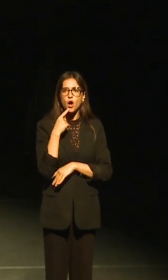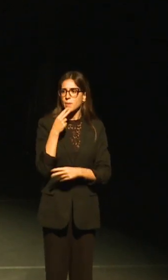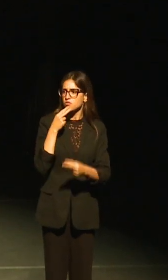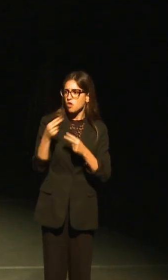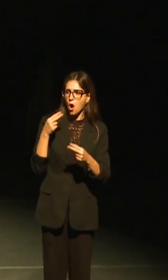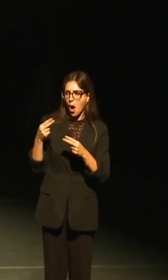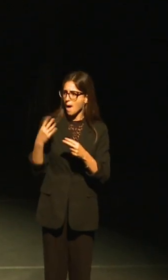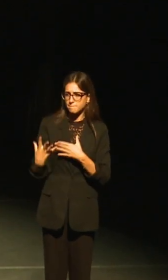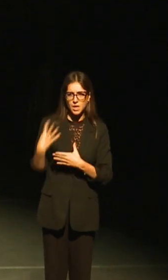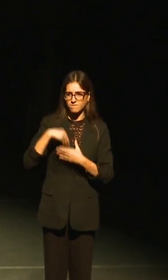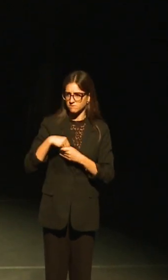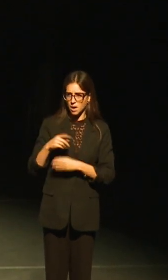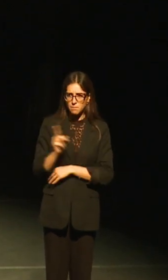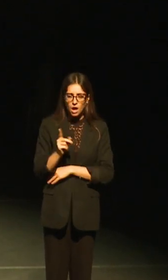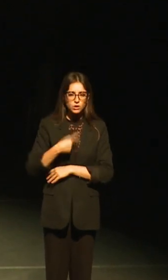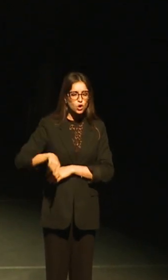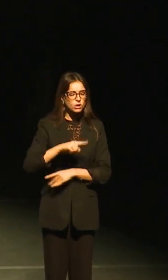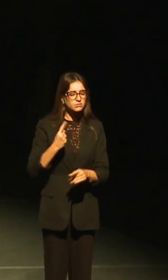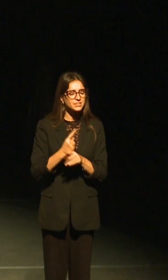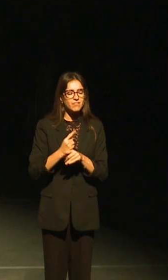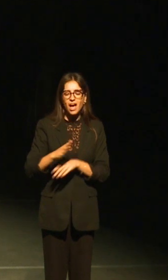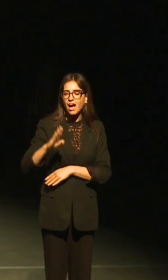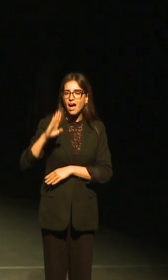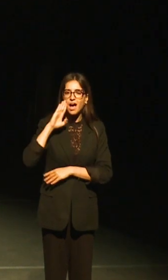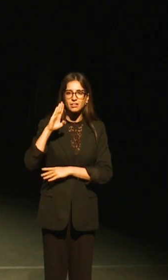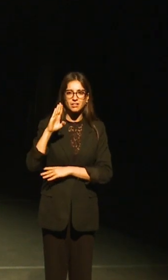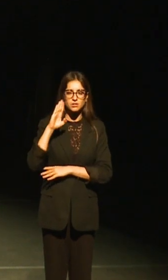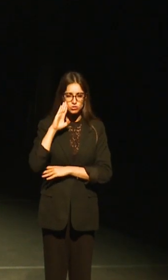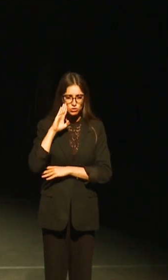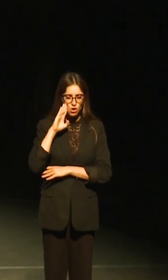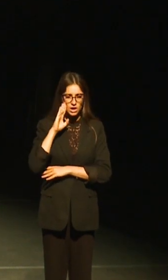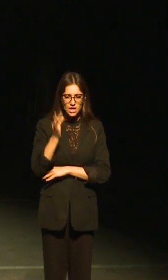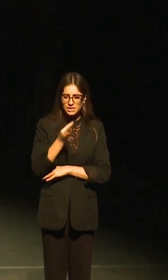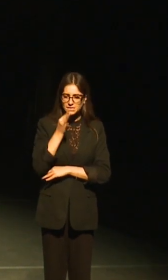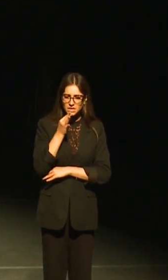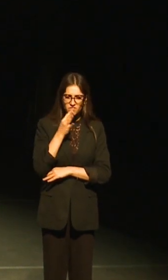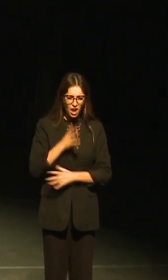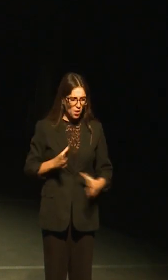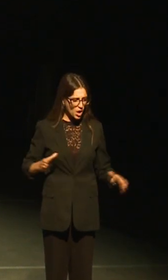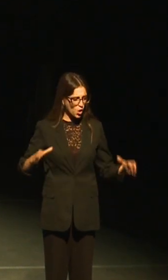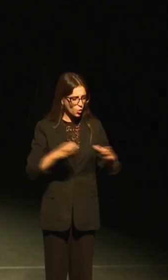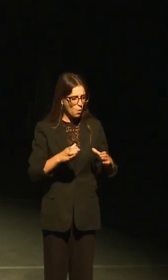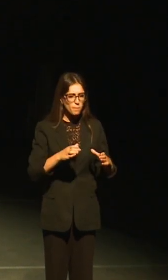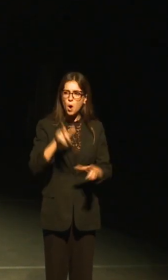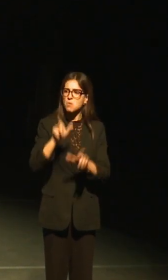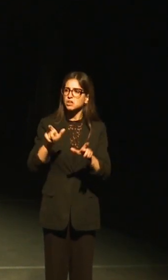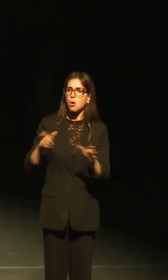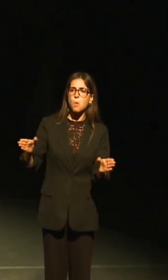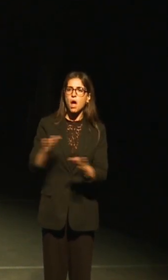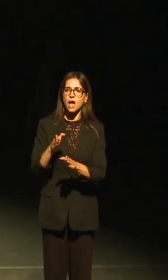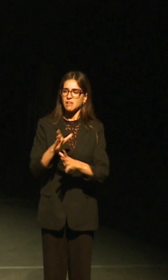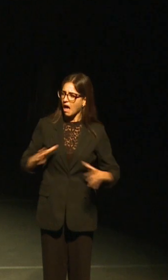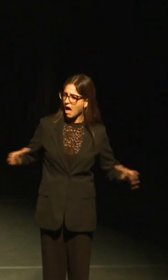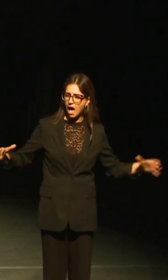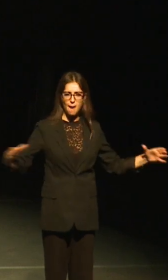in lingua Washington io dico Facciamo molta attenzione Non possiamo mettere tutti in uno stesso cestino non sarebbe giusto